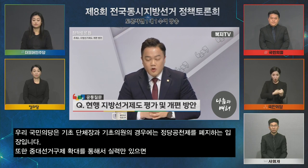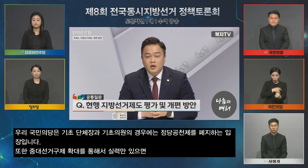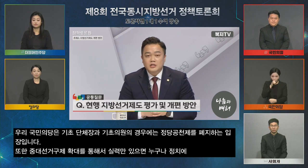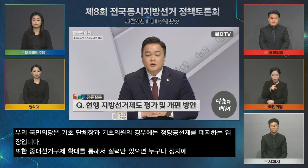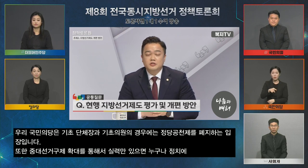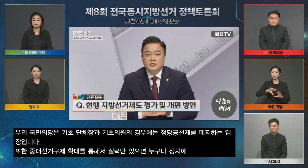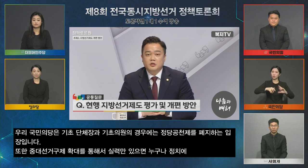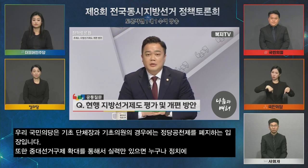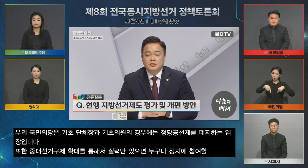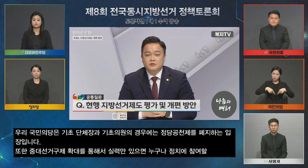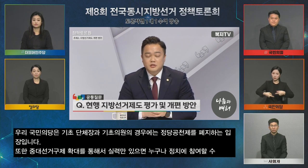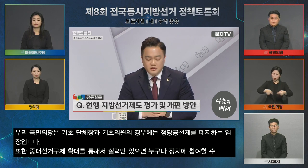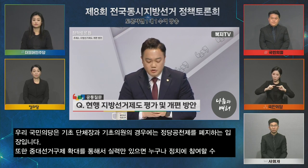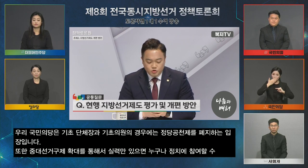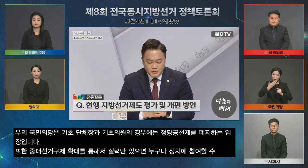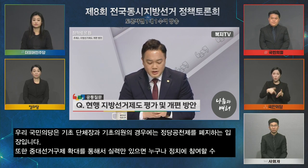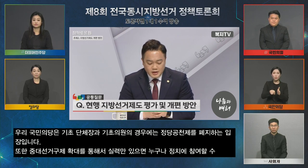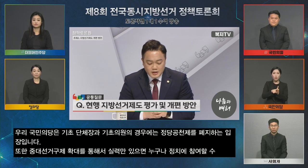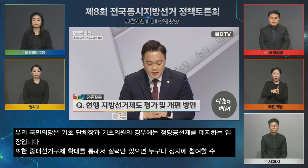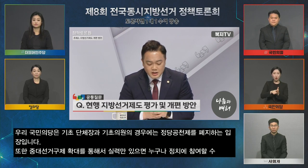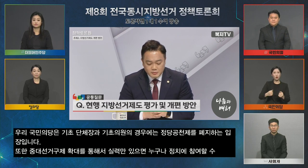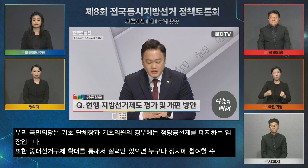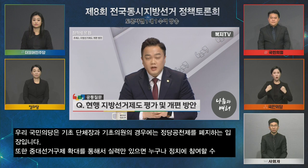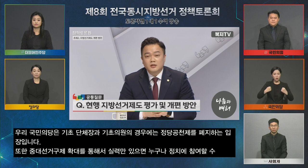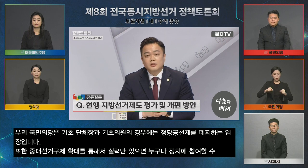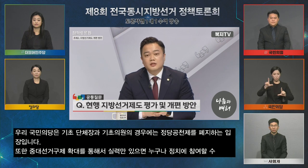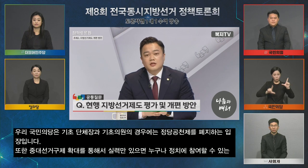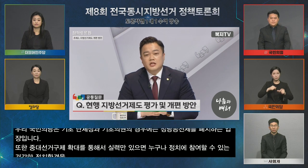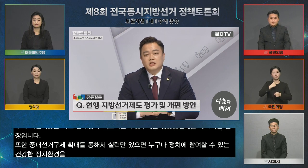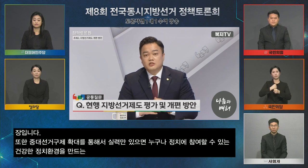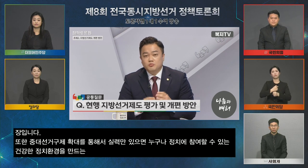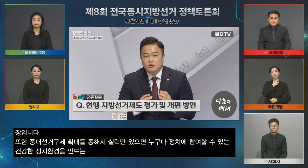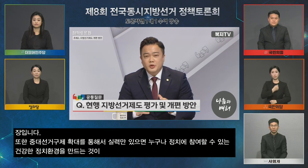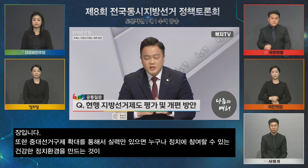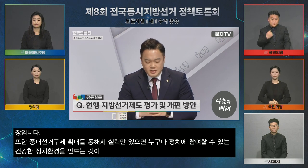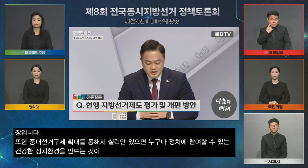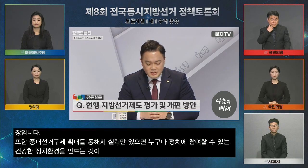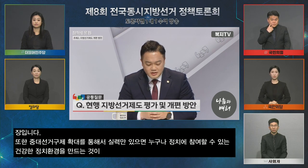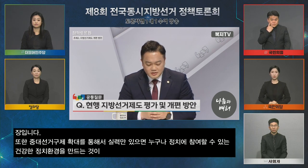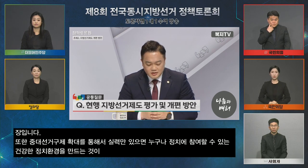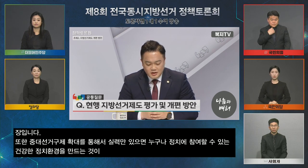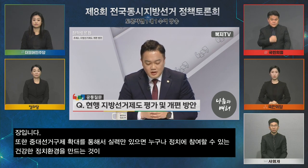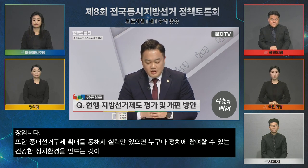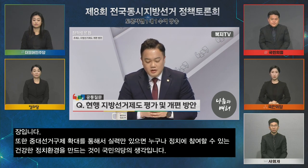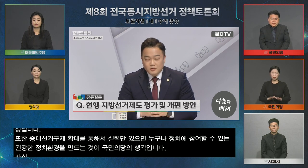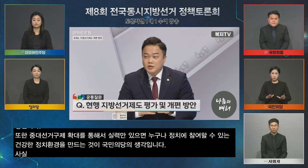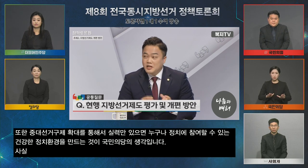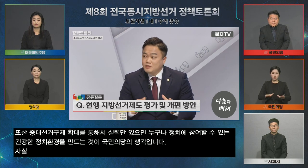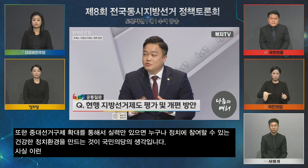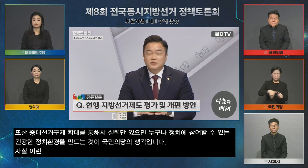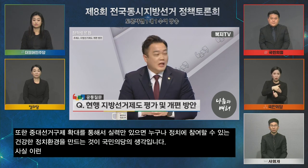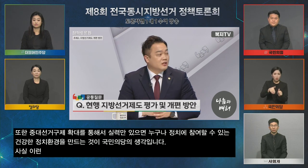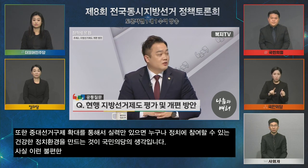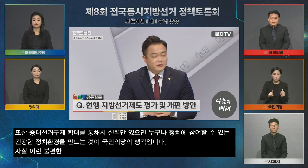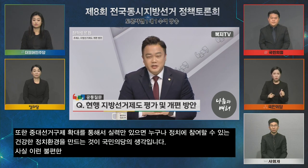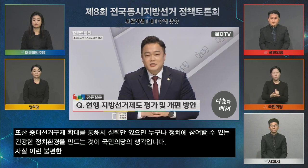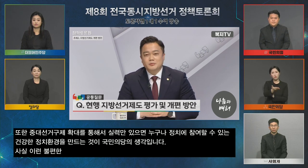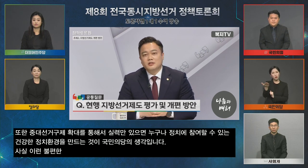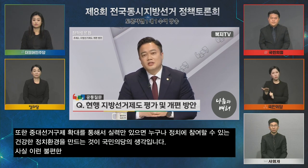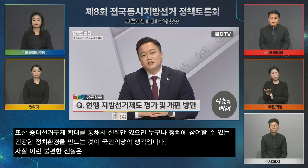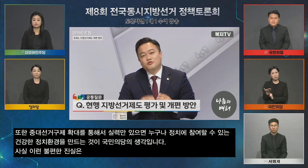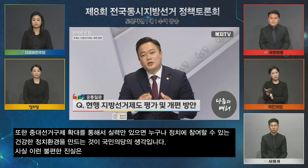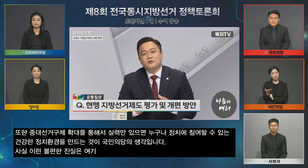건강한 정치 환경을 만드는 것이 국민의당의 생각입니다. 사실 이런 불편한 진실은 여기 계신 분들은 안